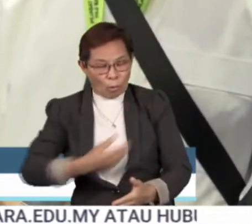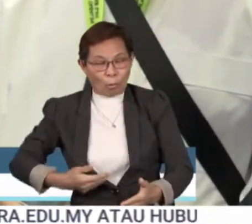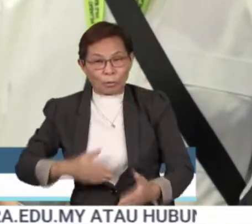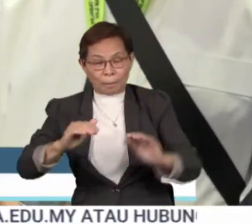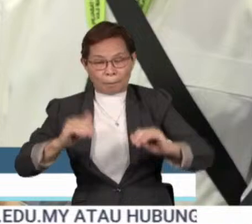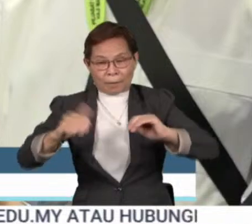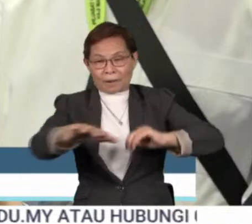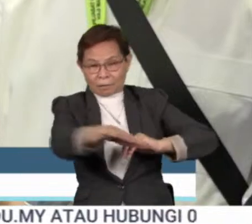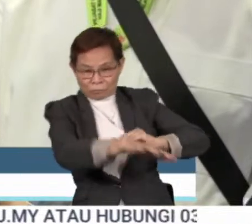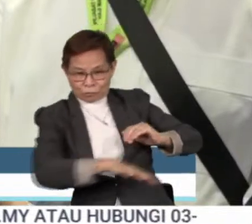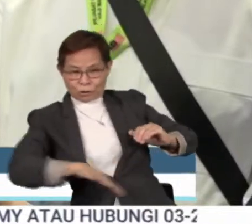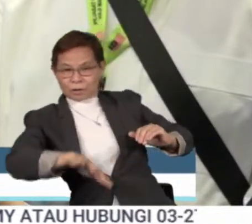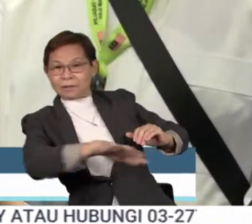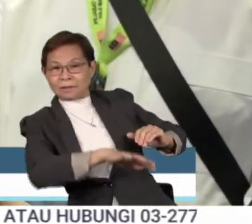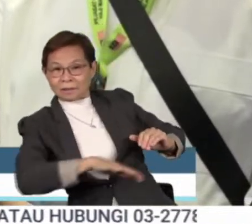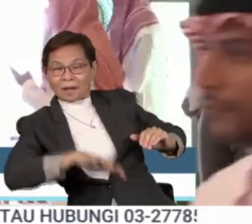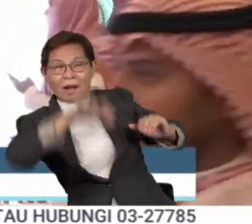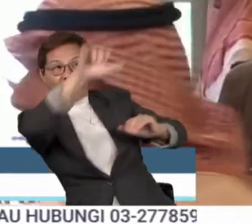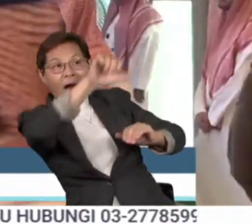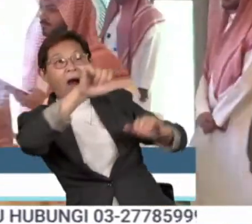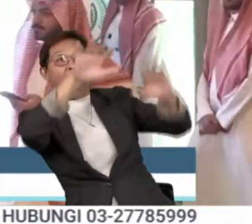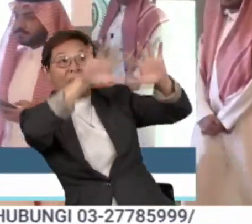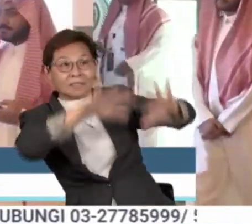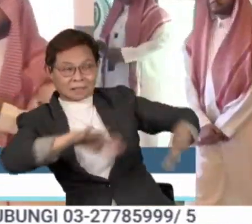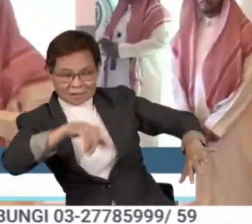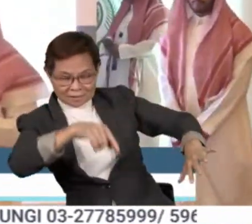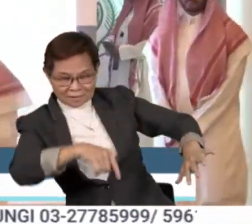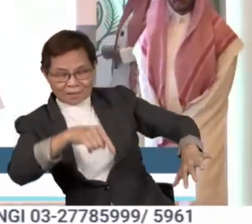regional, peringkat Asia Tenggara.